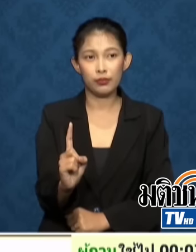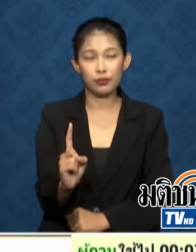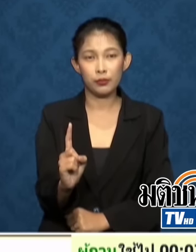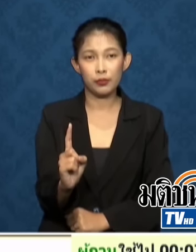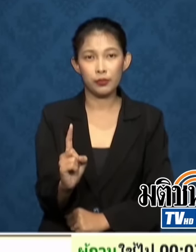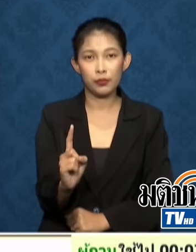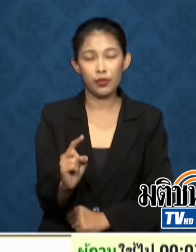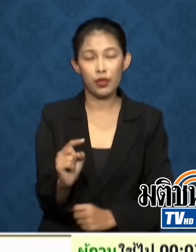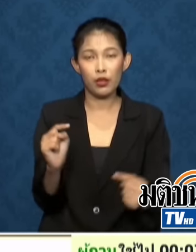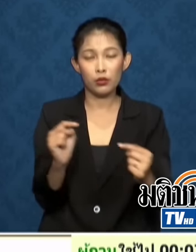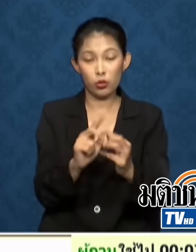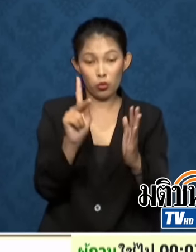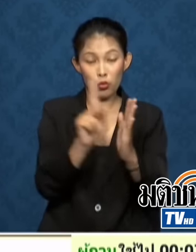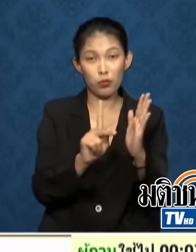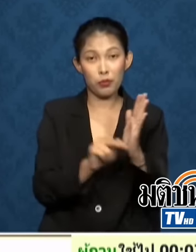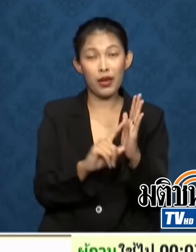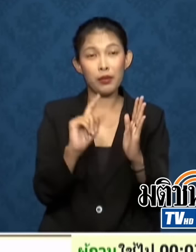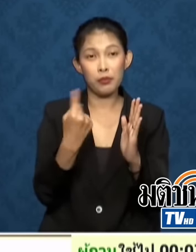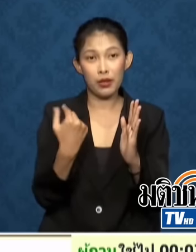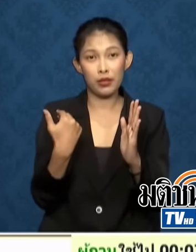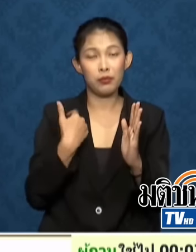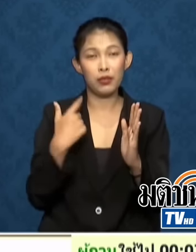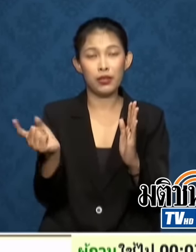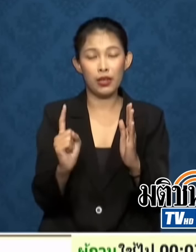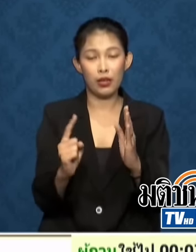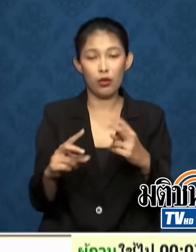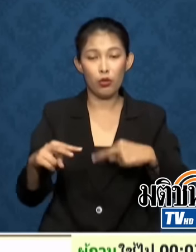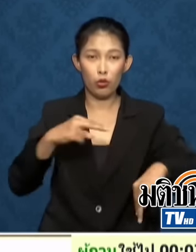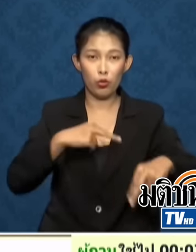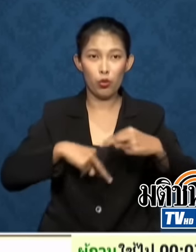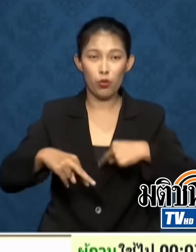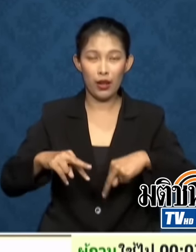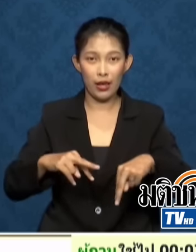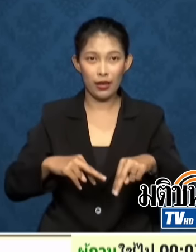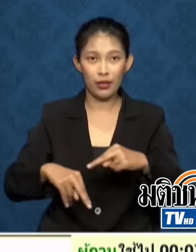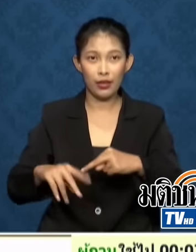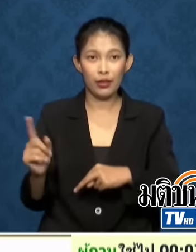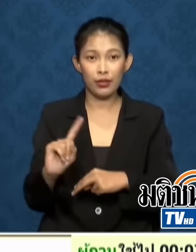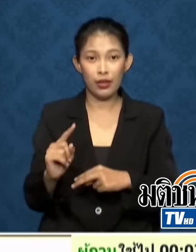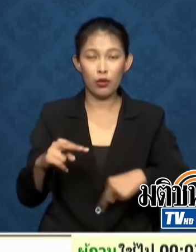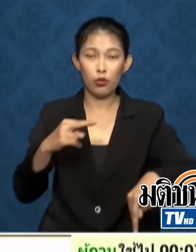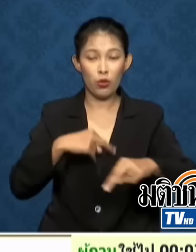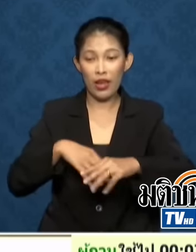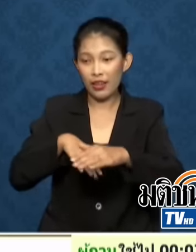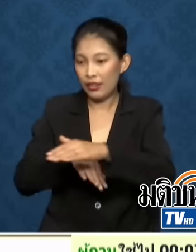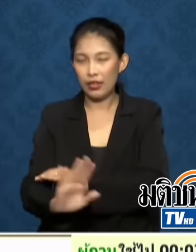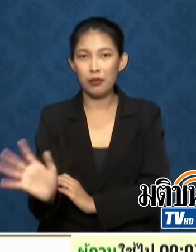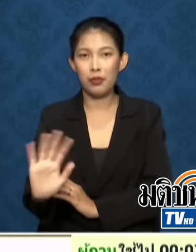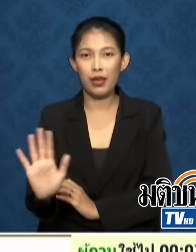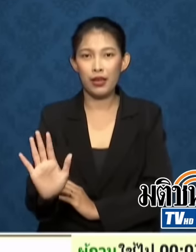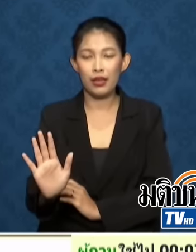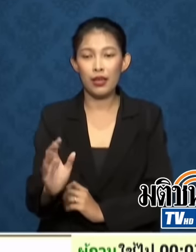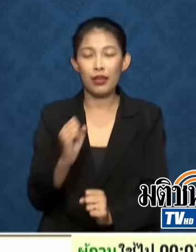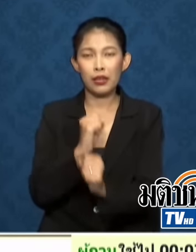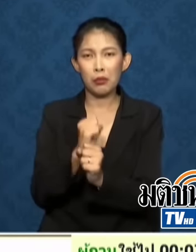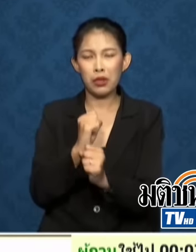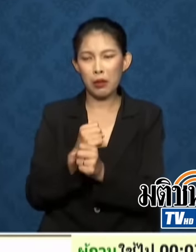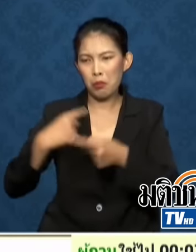ในระบบกฎหมายใหม่คือการควบคุมคือ1ควบคุมไม่ให้หนีควบคุมไม่ให้ก่อเหตุร้